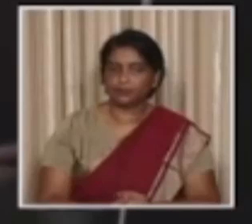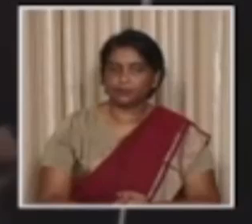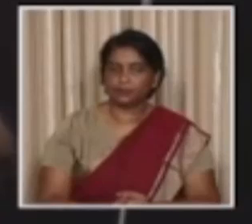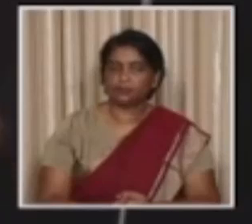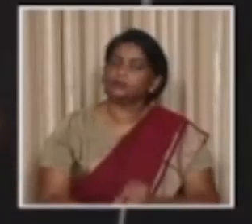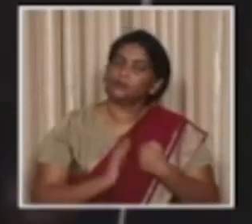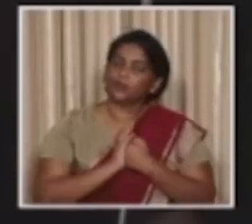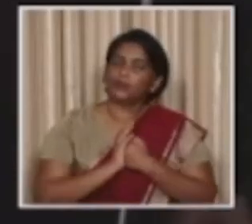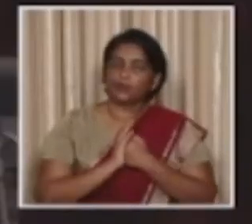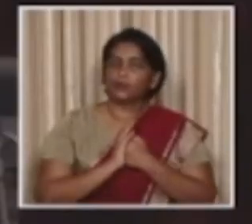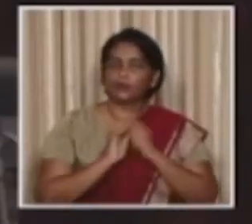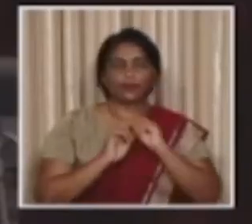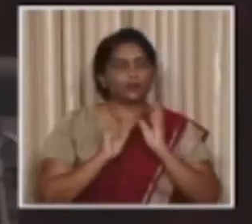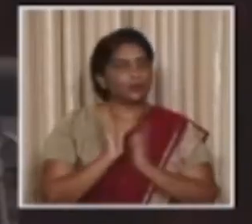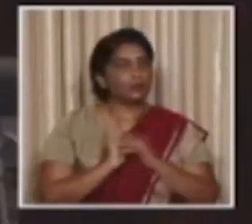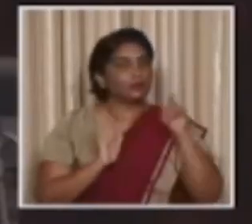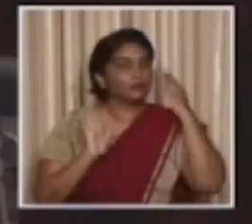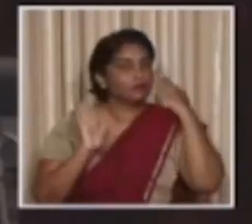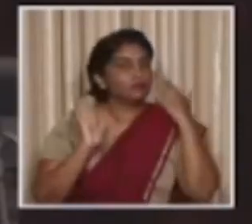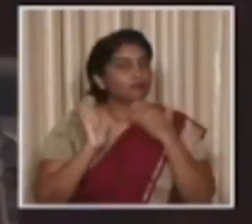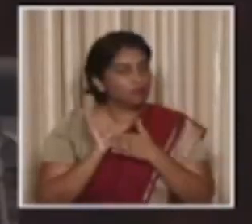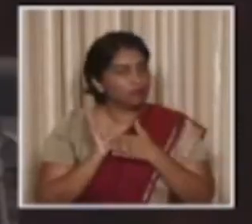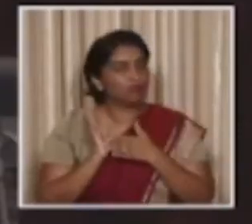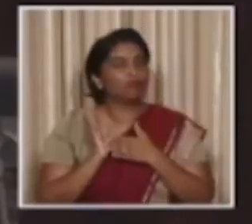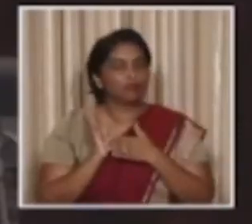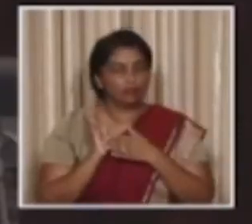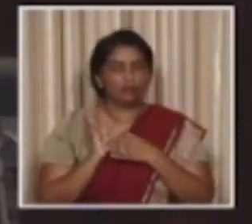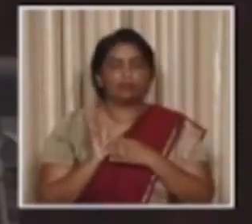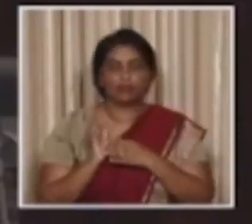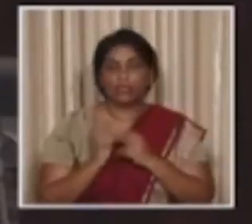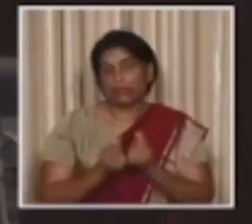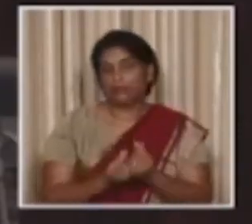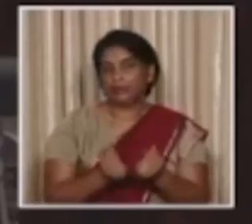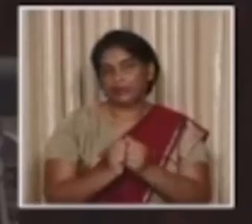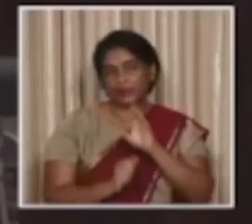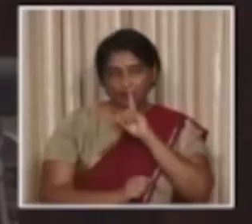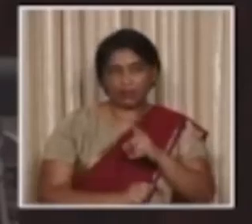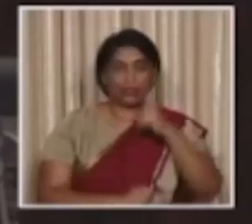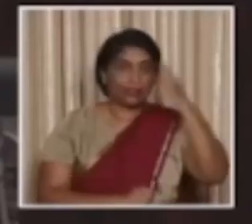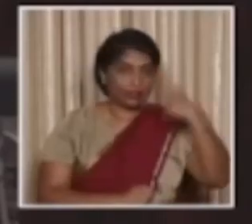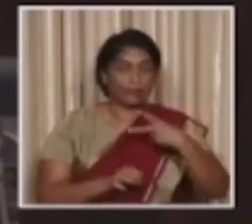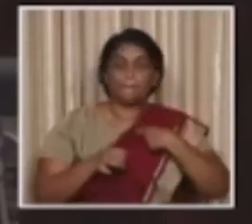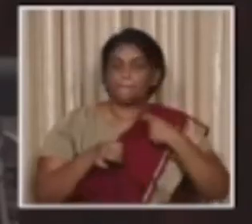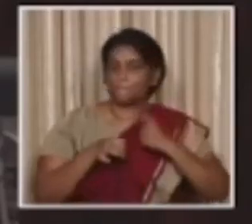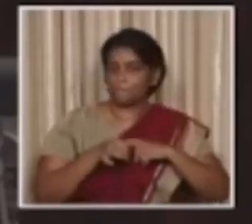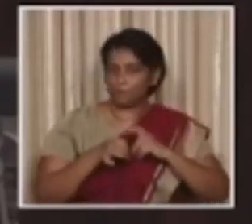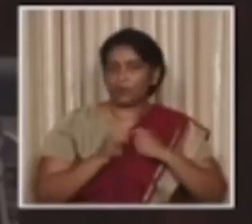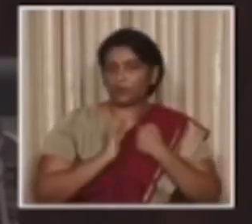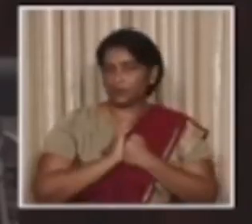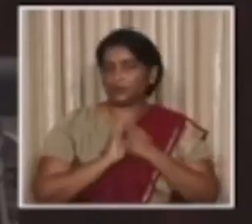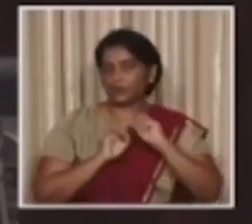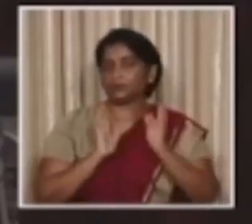පිළිගන්නවා. අගමැතිතුමනි, විශේෂයෙන්ම ඒ කාරණාව කඩිනමින් ඉෂ්ට කරන්න කියලා මම ඔබතුමාගේ ඉල්ලා සිටිනවා. ඒ වගේ මගේ දෙවැනි අතුරු ප්‍රශ්නය